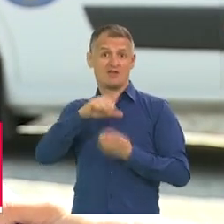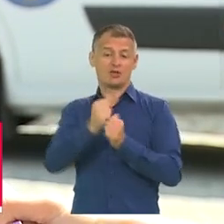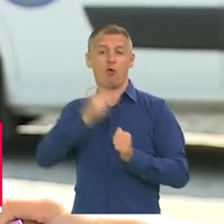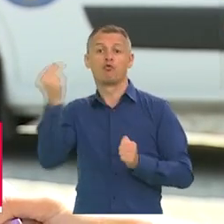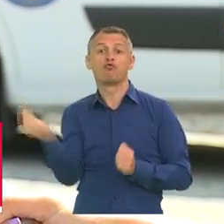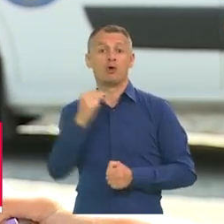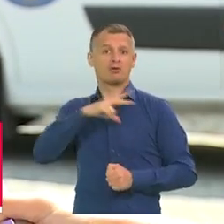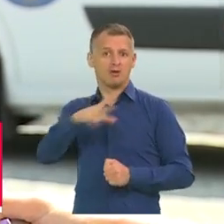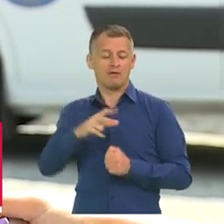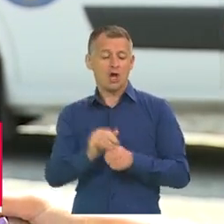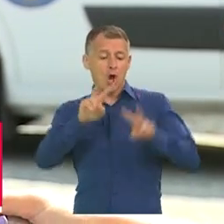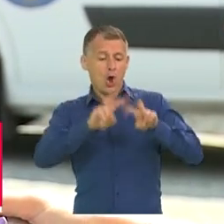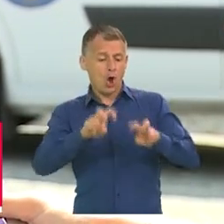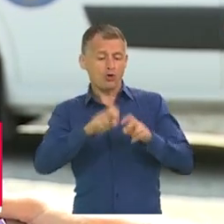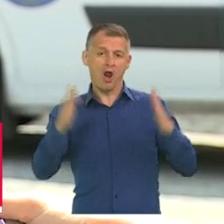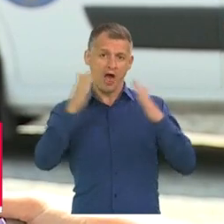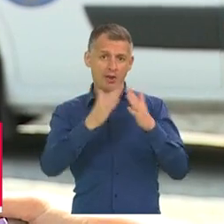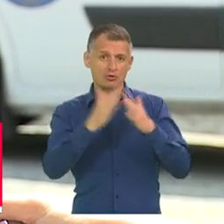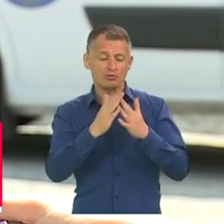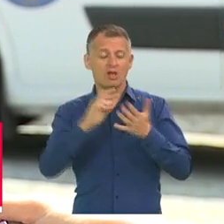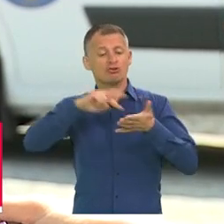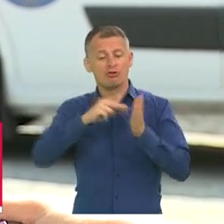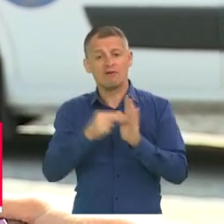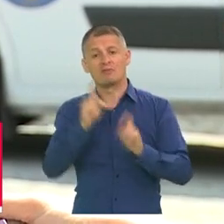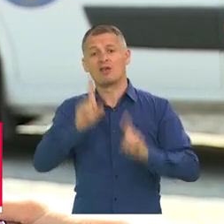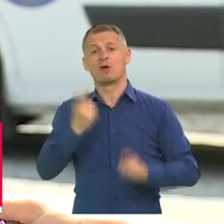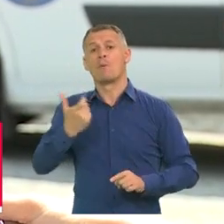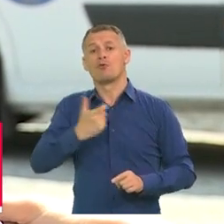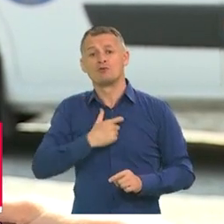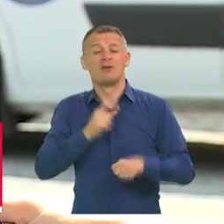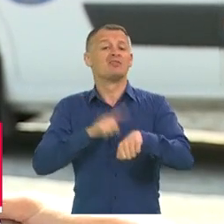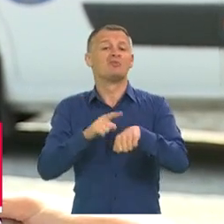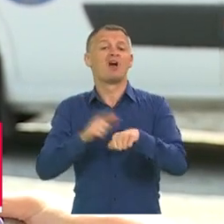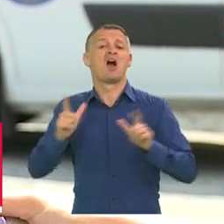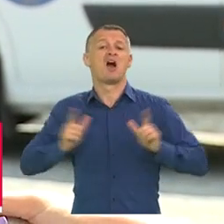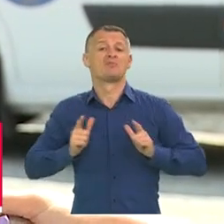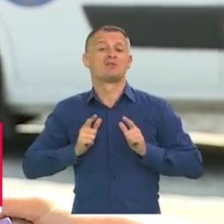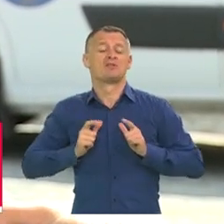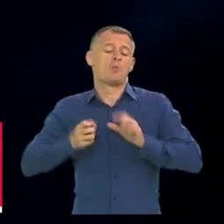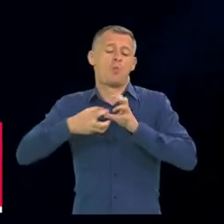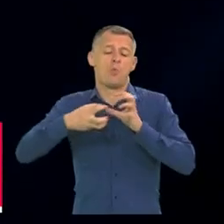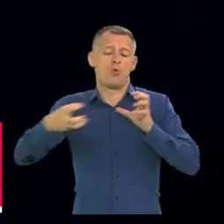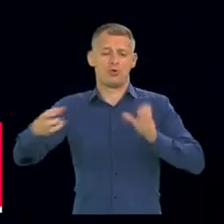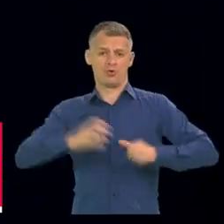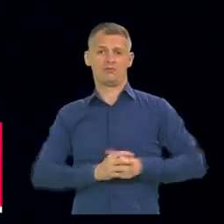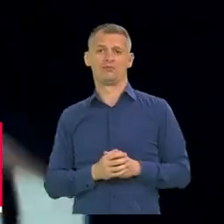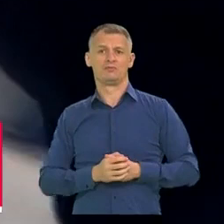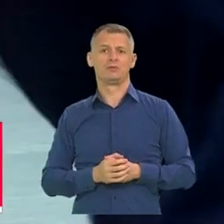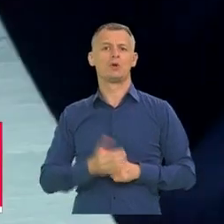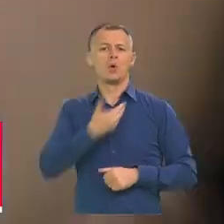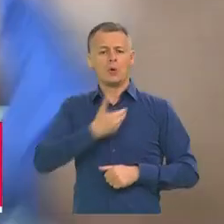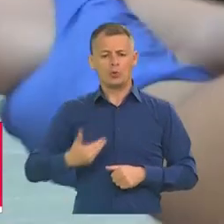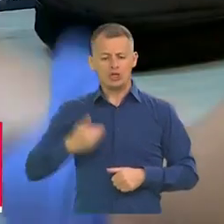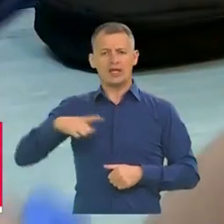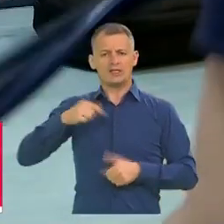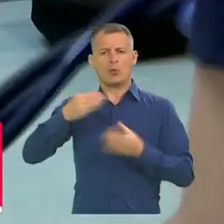consultațiile la domiciliu le rezolvăm în măsura posibilului, timpii de așteptare prelungindu-se. În București există numeroase puncte